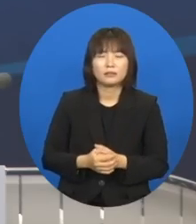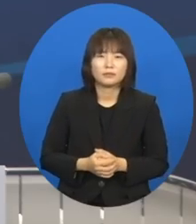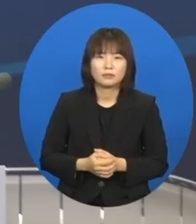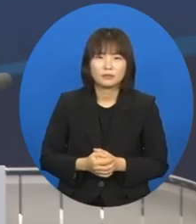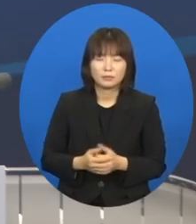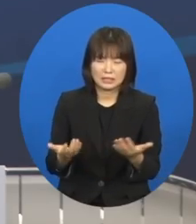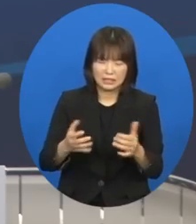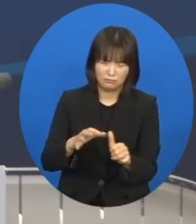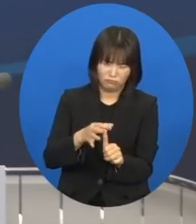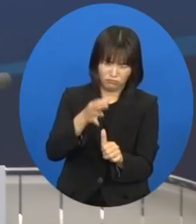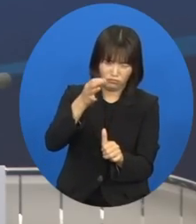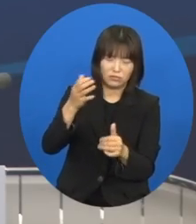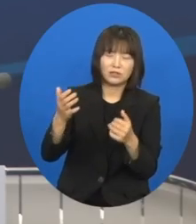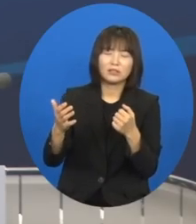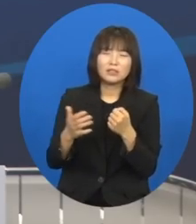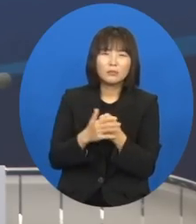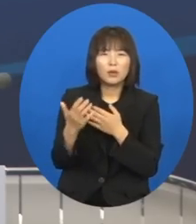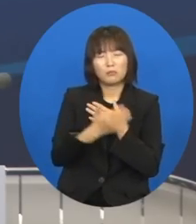좋지 않았습니다.